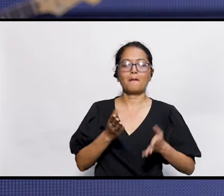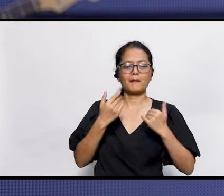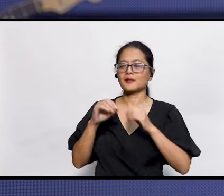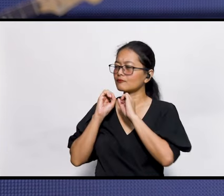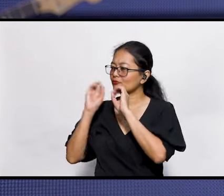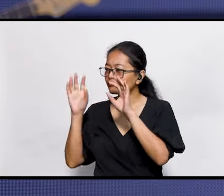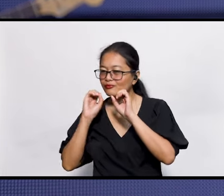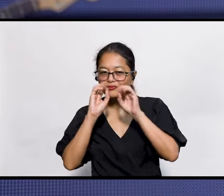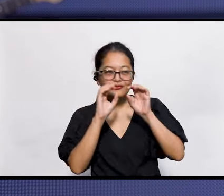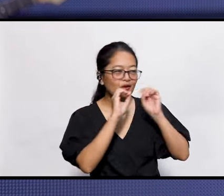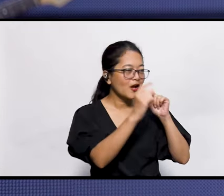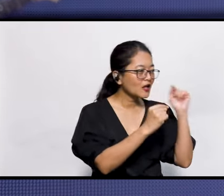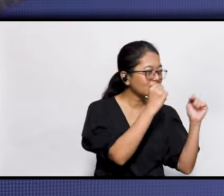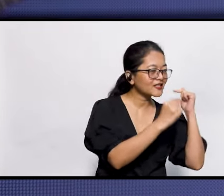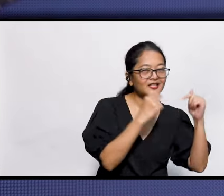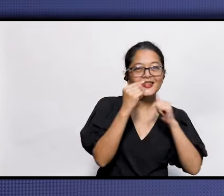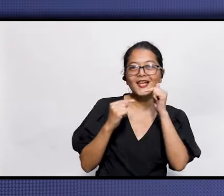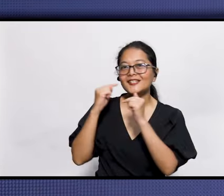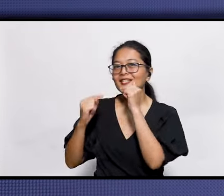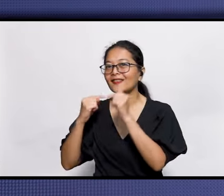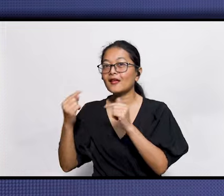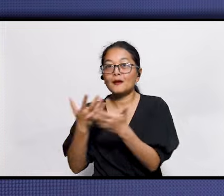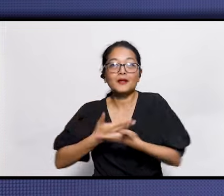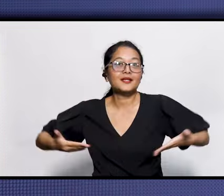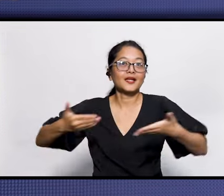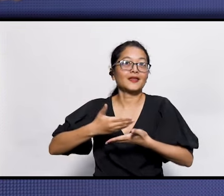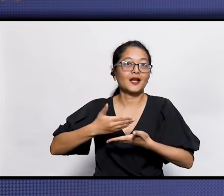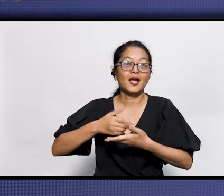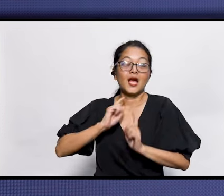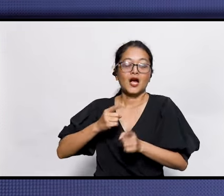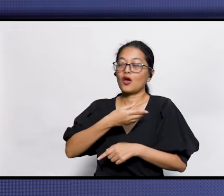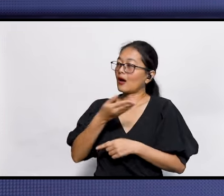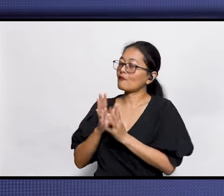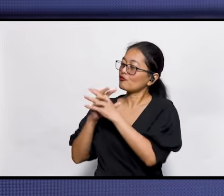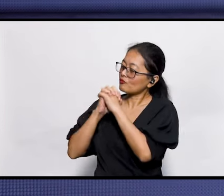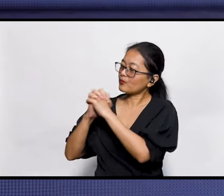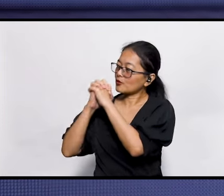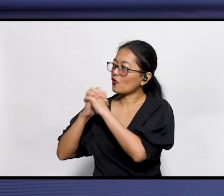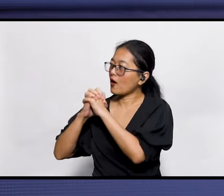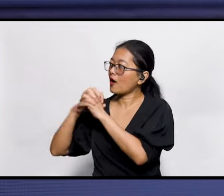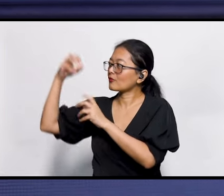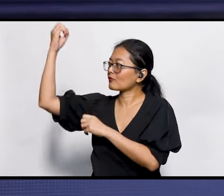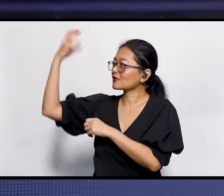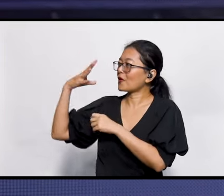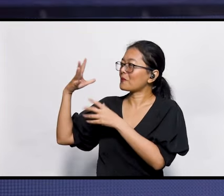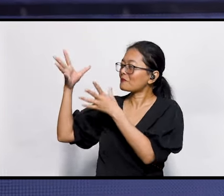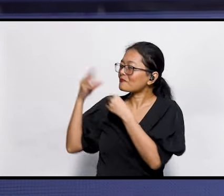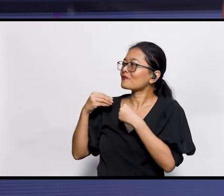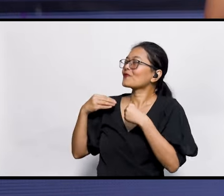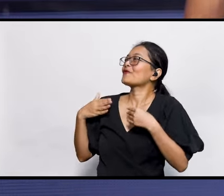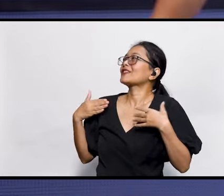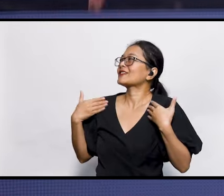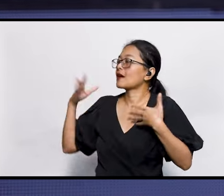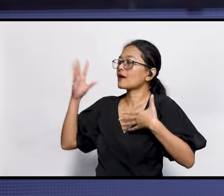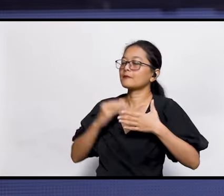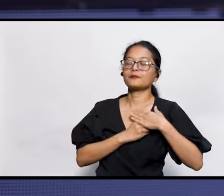gua doain gua Kalau doanya dijawab Diam saja tambah kabur itu ini bukan karakter daripada anak-anak Tuhan ada Amin